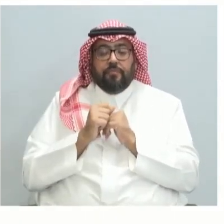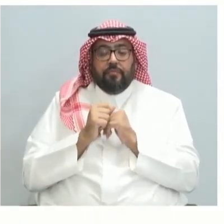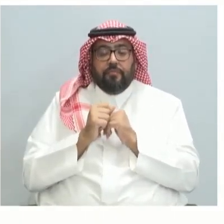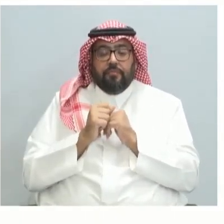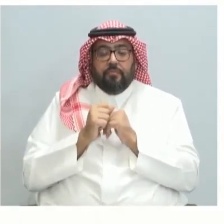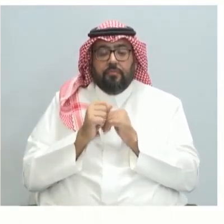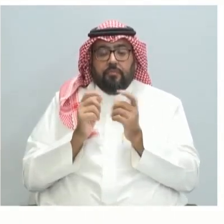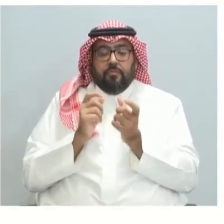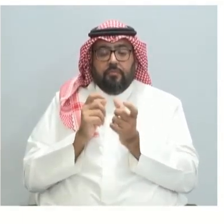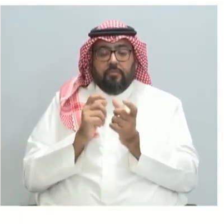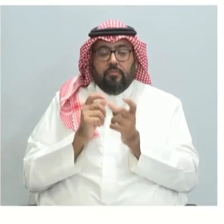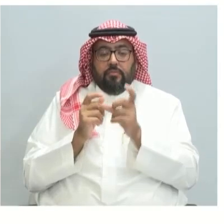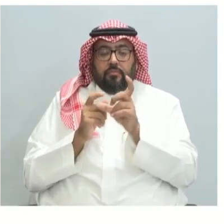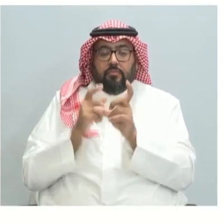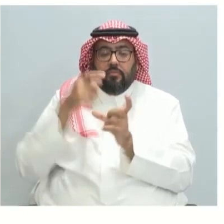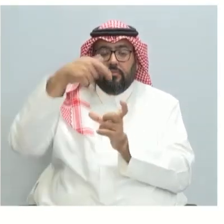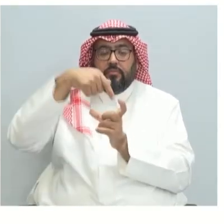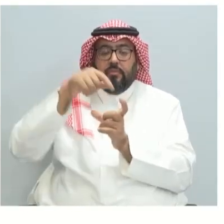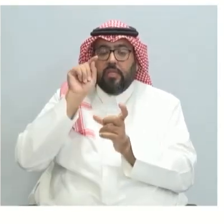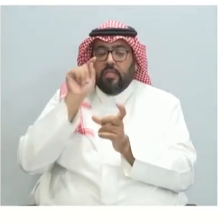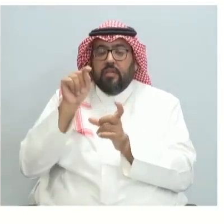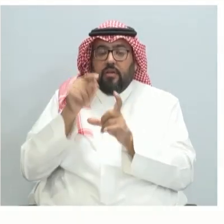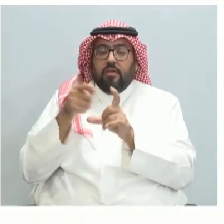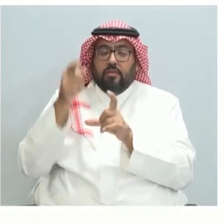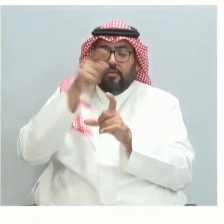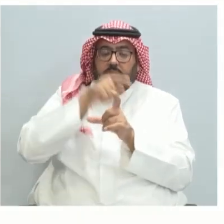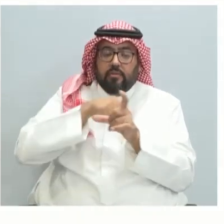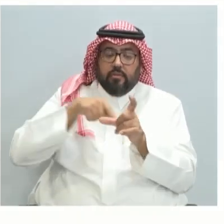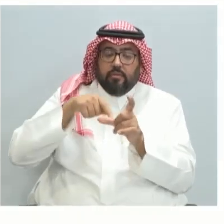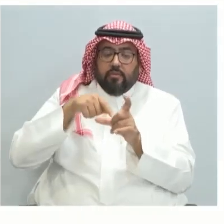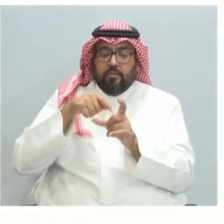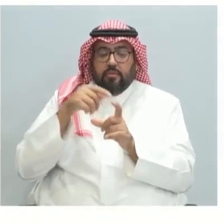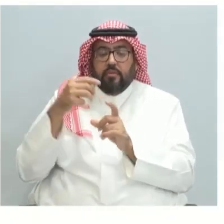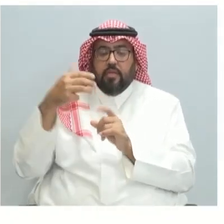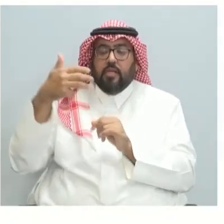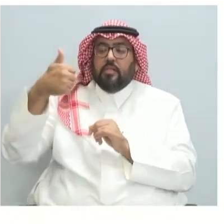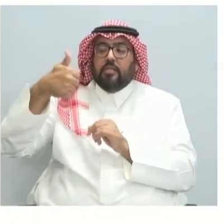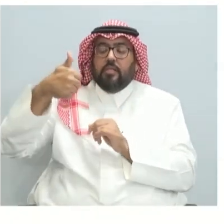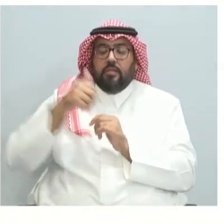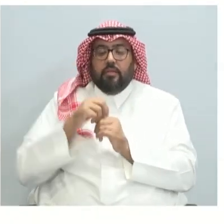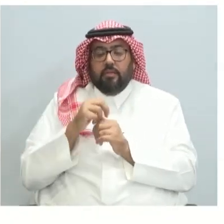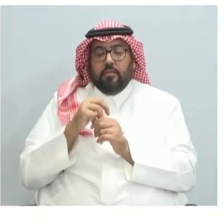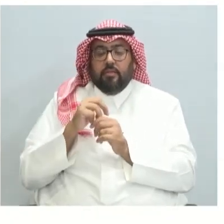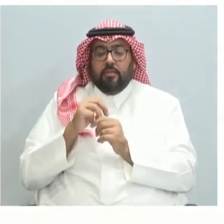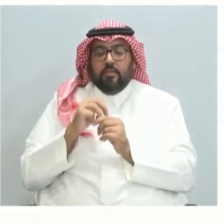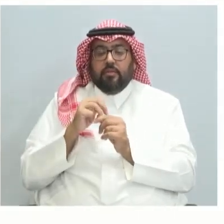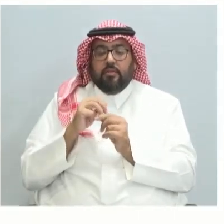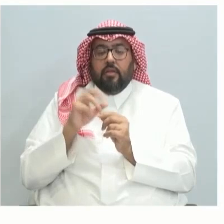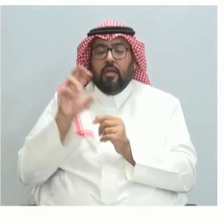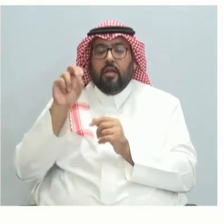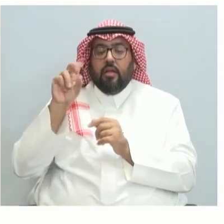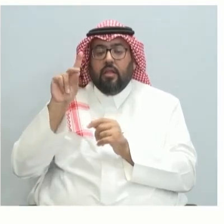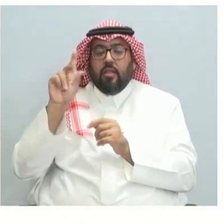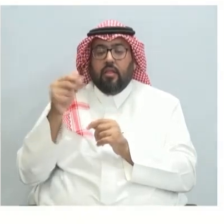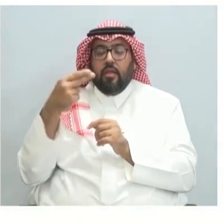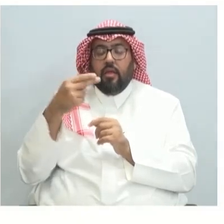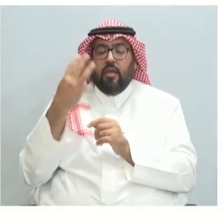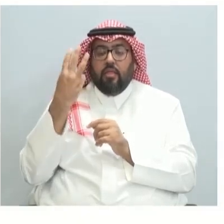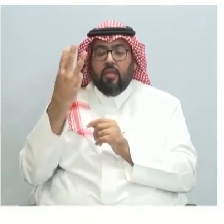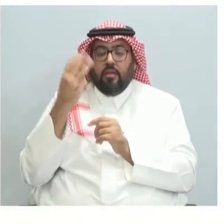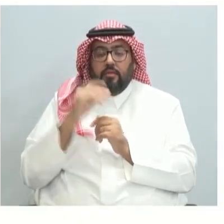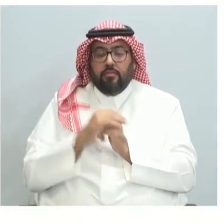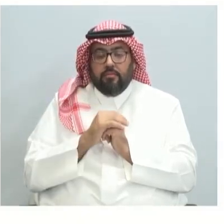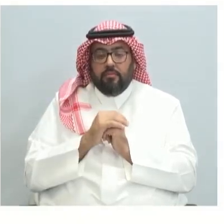نقلبها هنا ونبدا من الصفر الى نصل الى ماذا الى نصل الى 60 وهذا هو القطاع الثالث